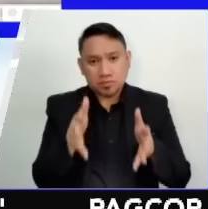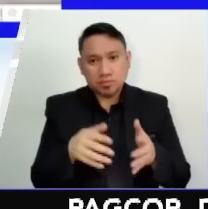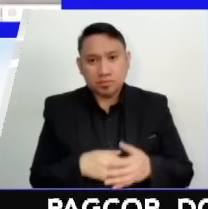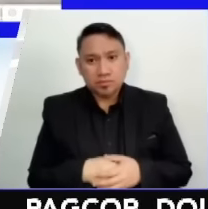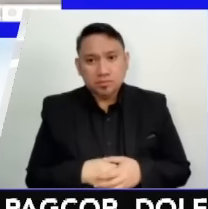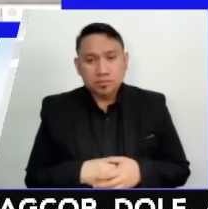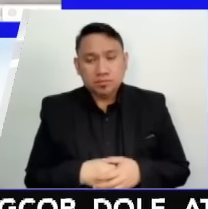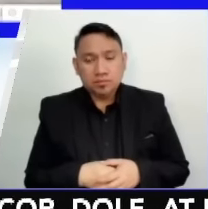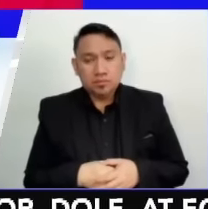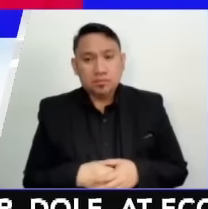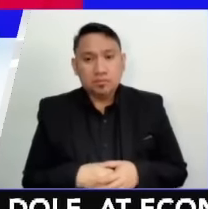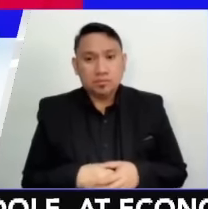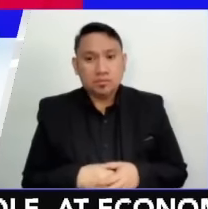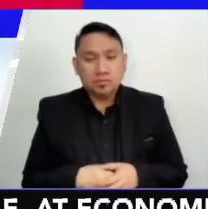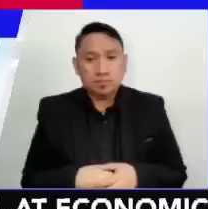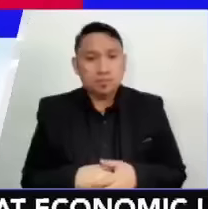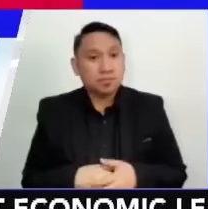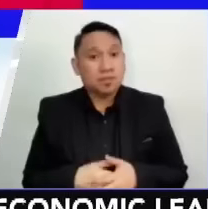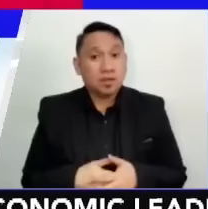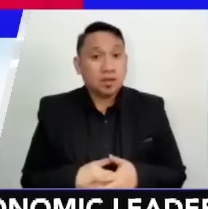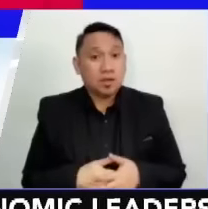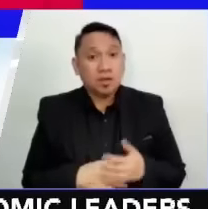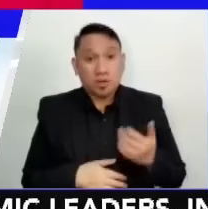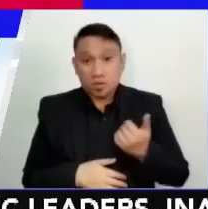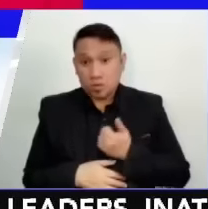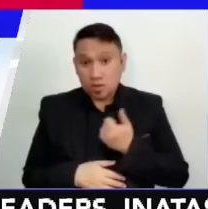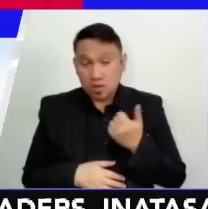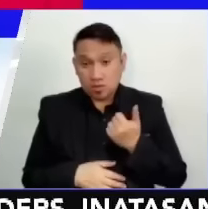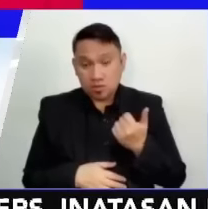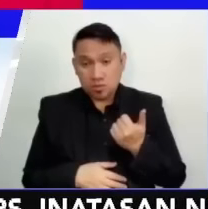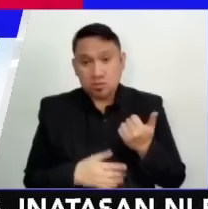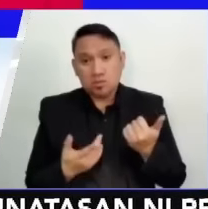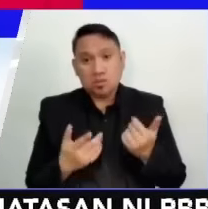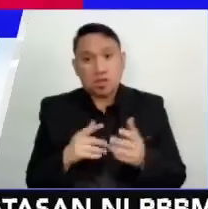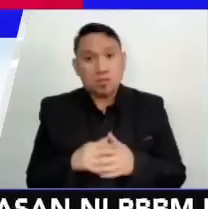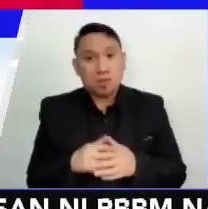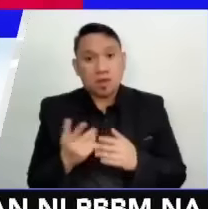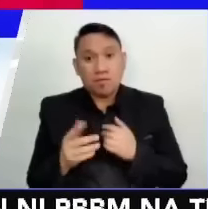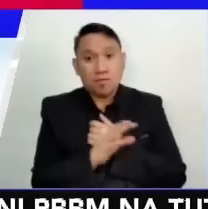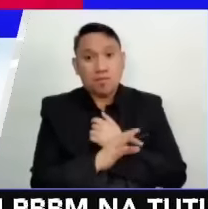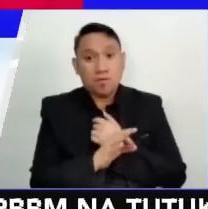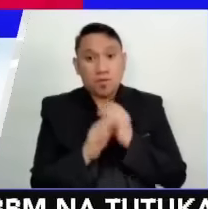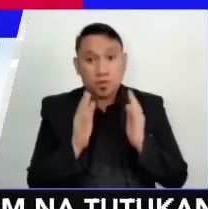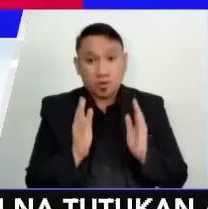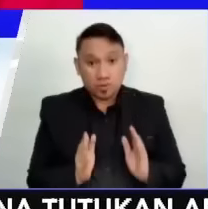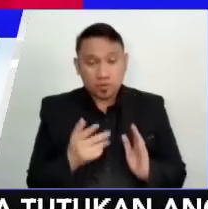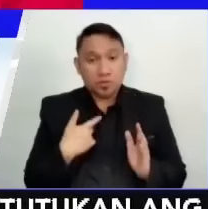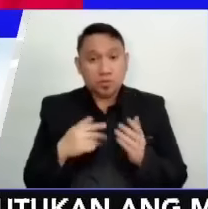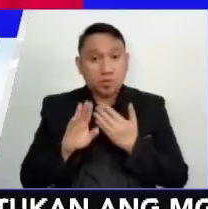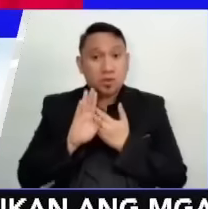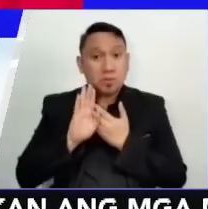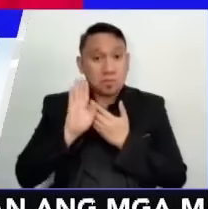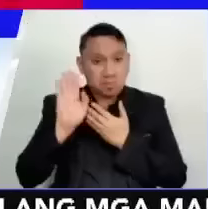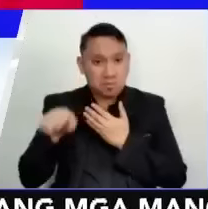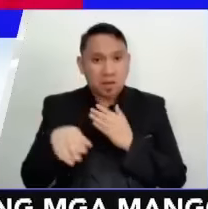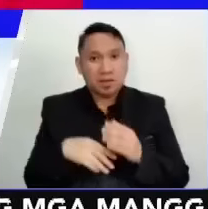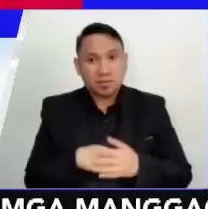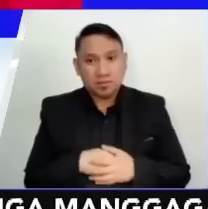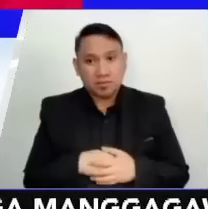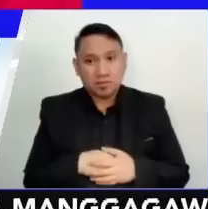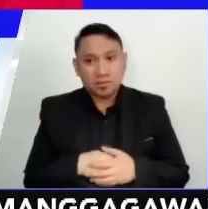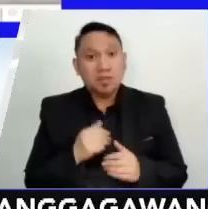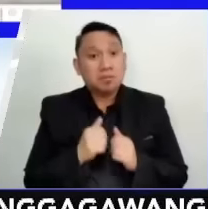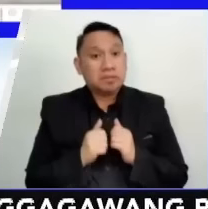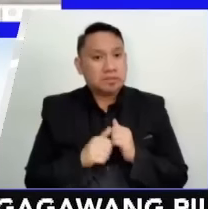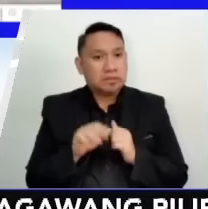at yung mga iba namang Mawawalan na Aliens eh Babalik na lang sa ibang bansa Babalik ma-cancel yung kanilang working